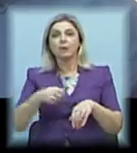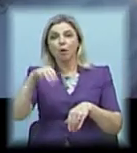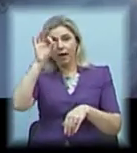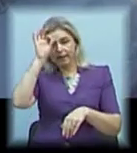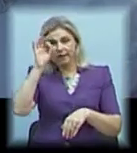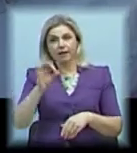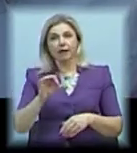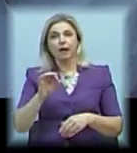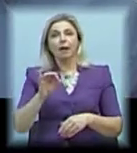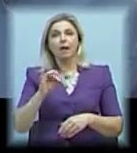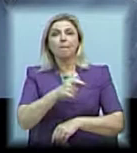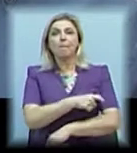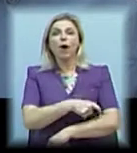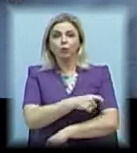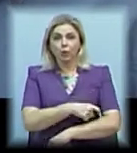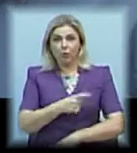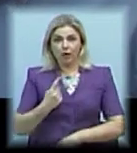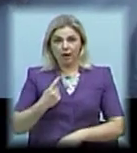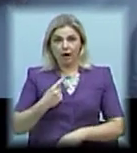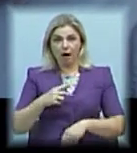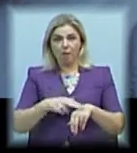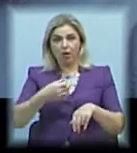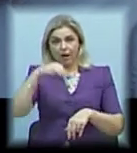поліція, патрульна поліція,